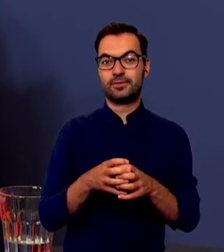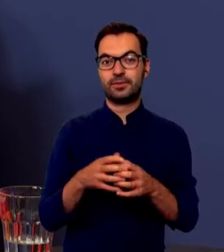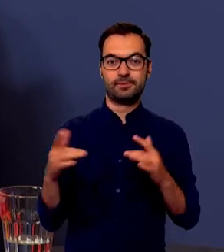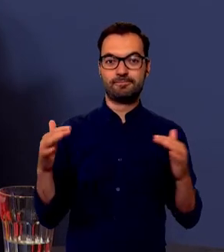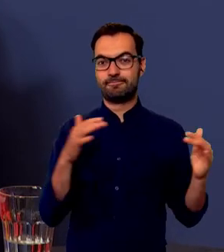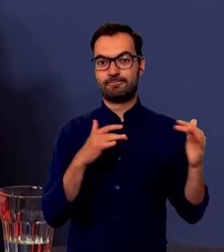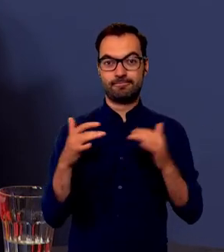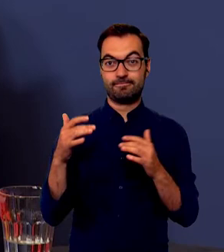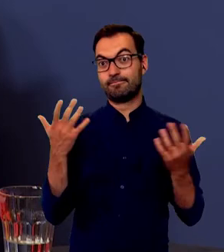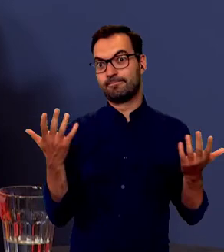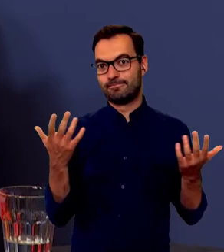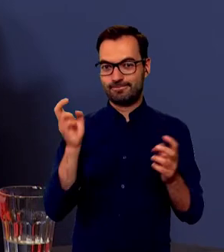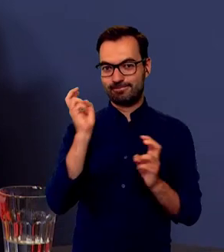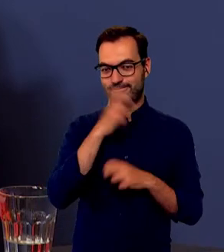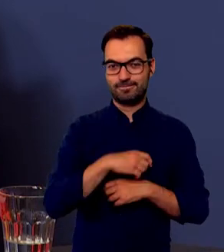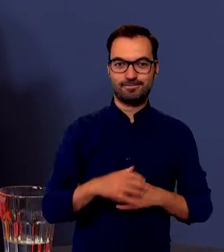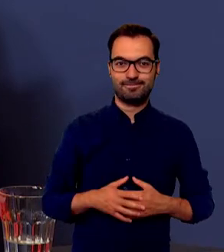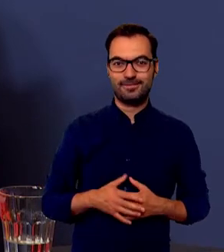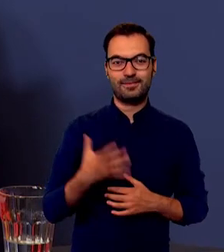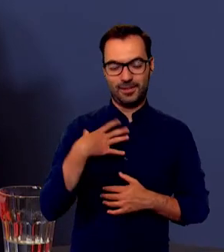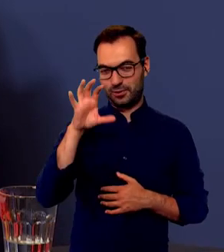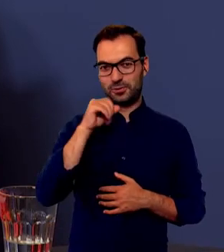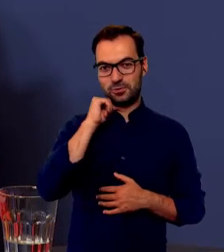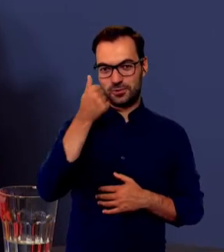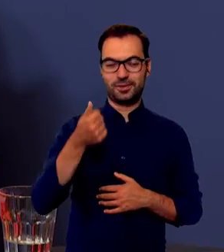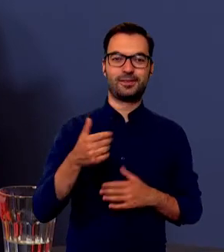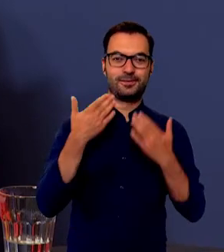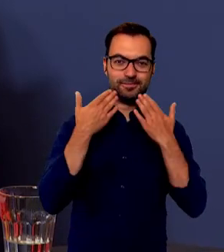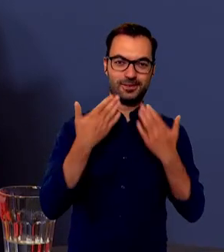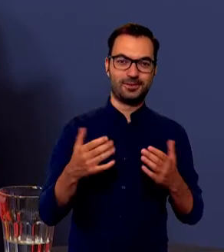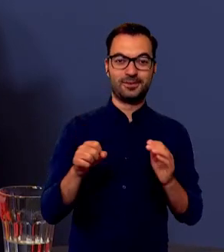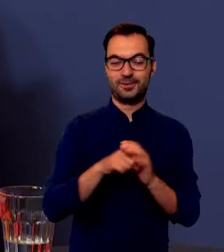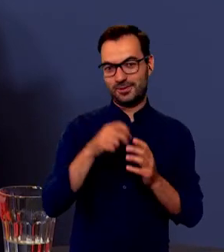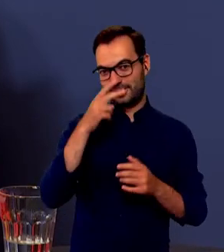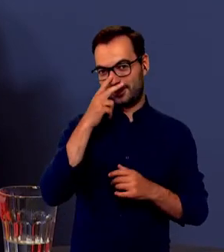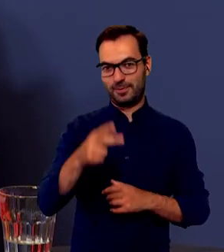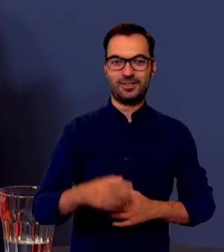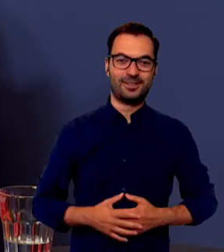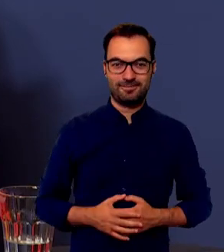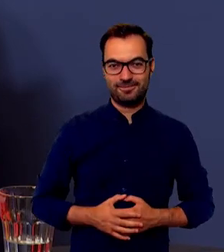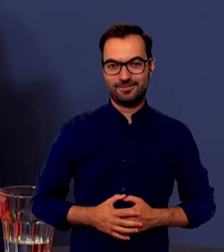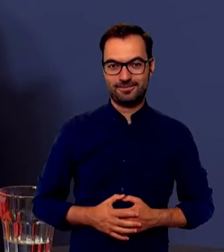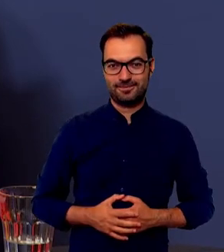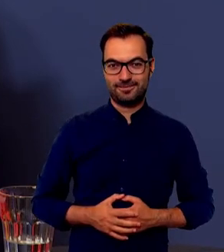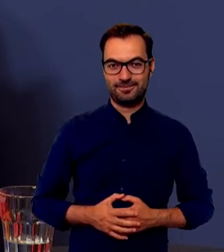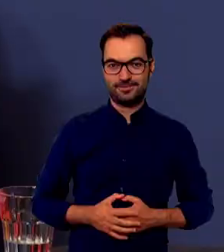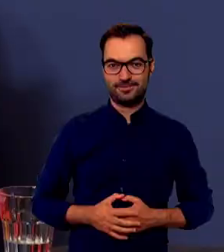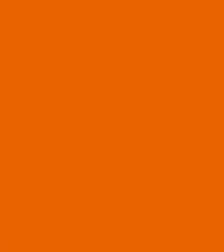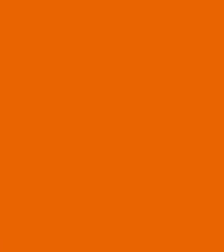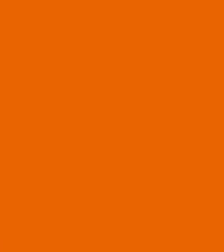na siebie w sposób bardzo wyjątkowy. Bądźcie z nami jutro. Za dzisiaj dzięki i do zobaczenia, do poczytania.